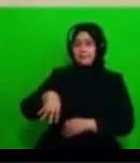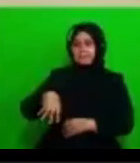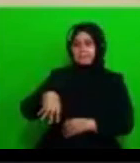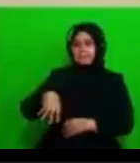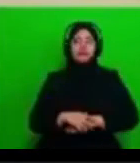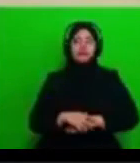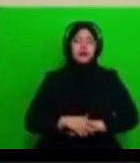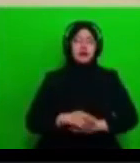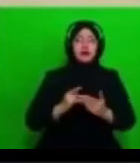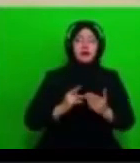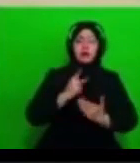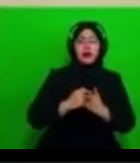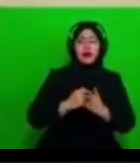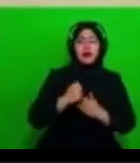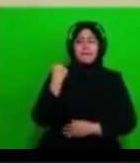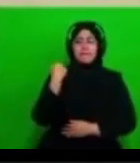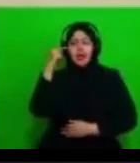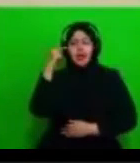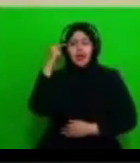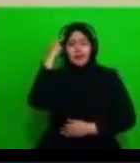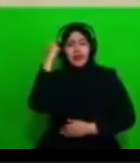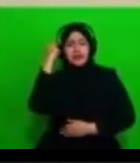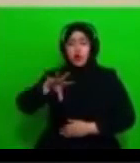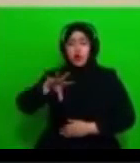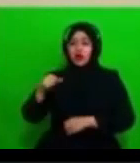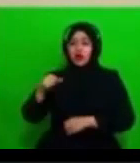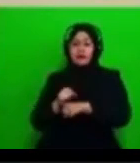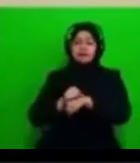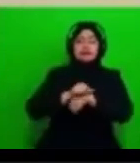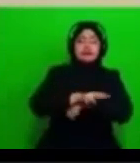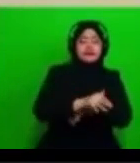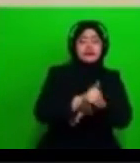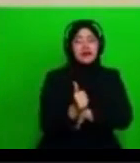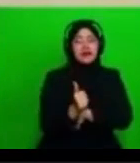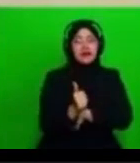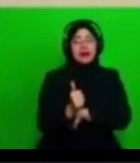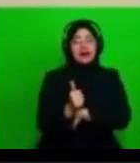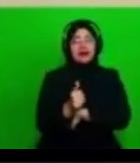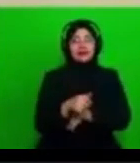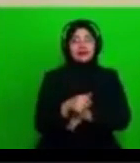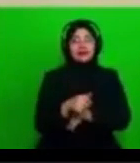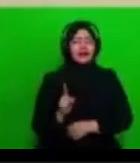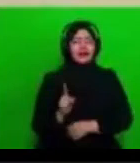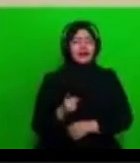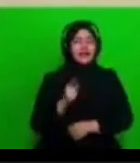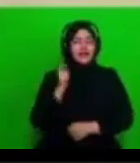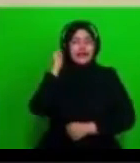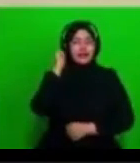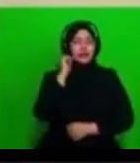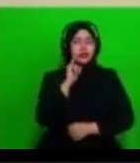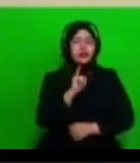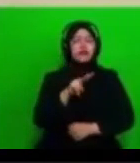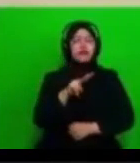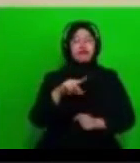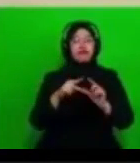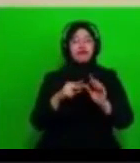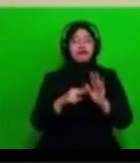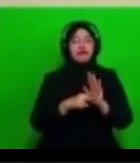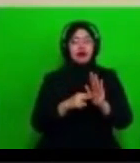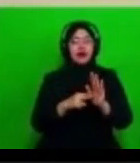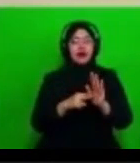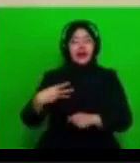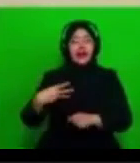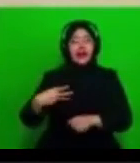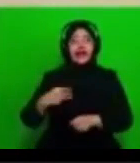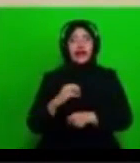menerapkan program Merdeka Belajar secara efektif dan implementatif dari Ibu Ivana Ego